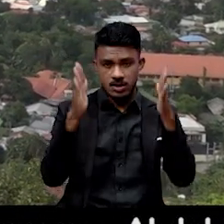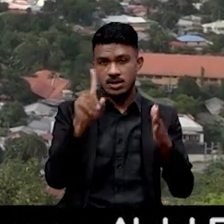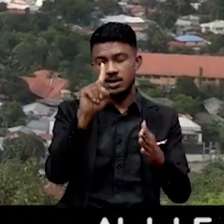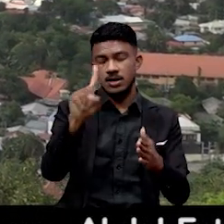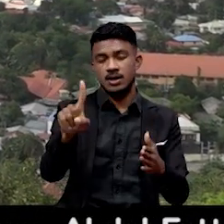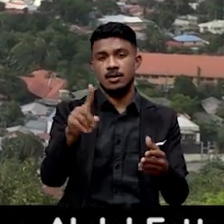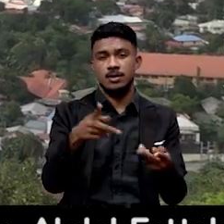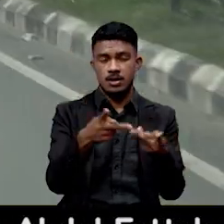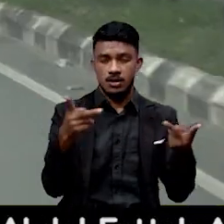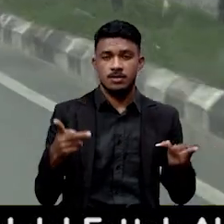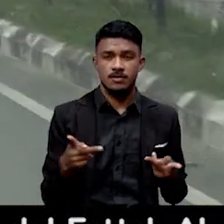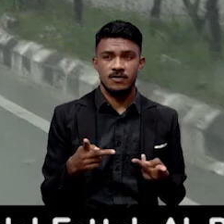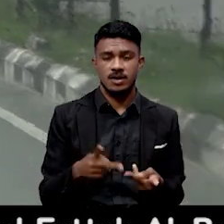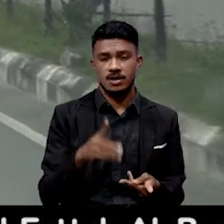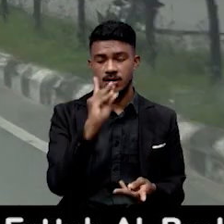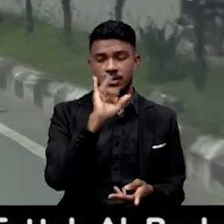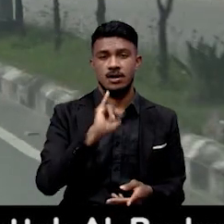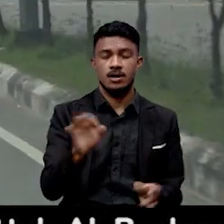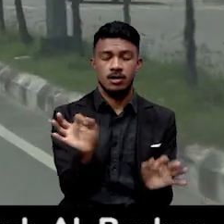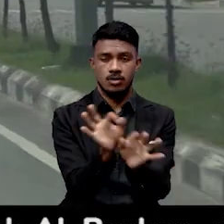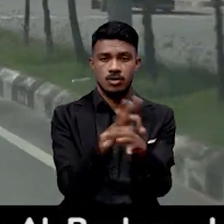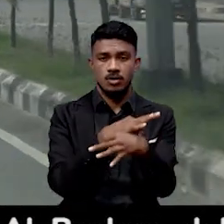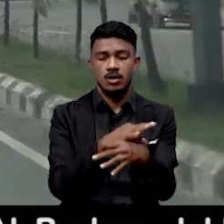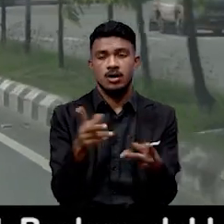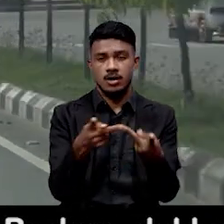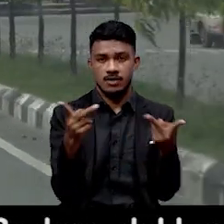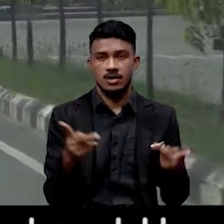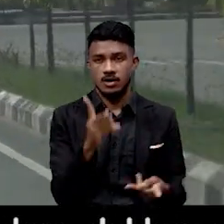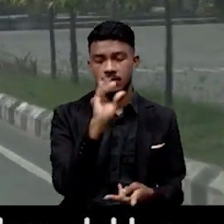cidade Dili, ho de hadia Dili, sai Dili nebe